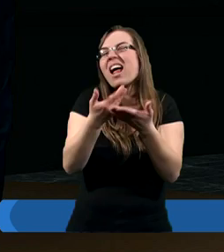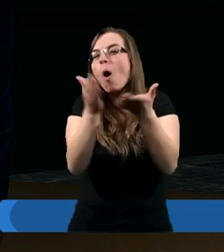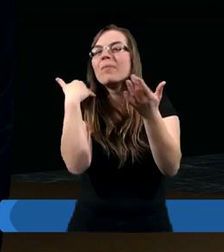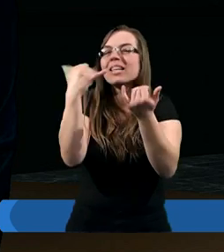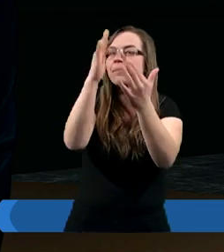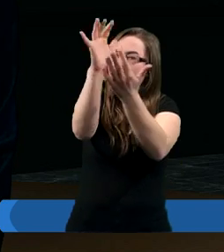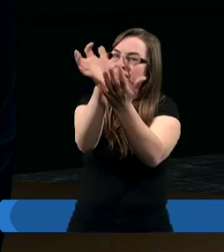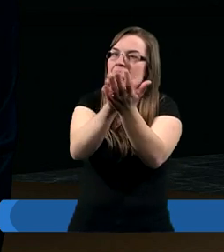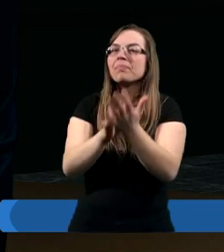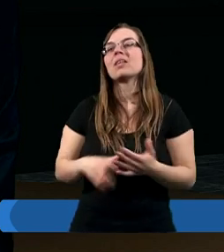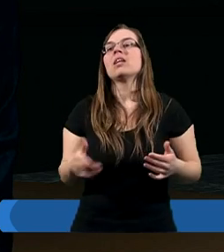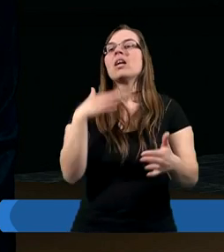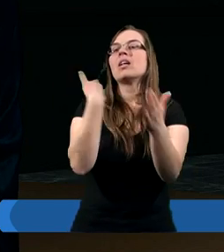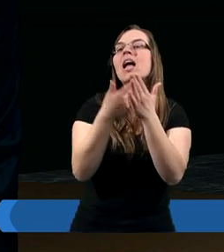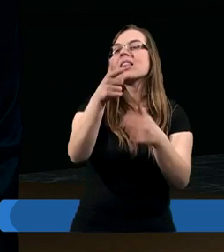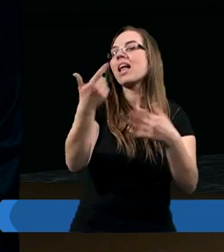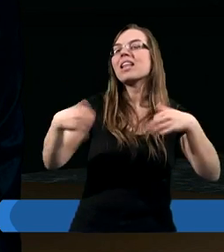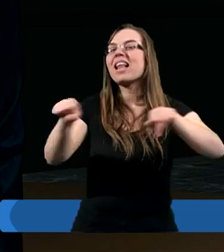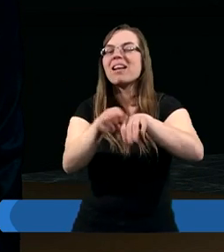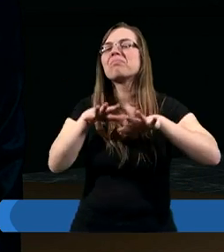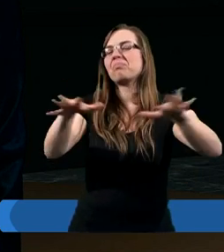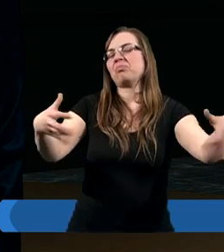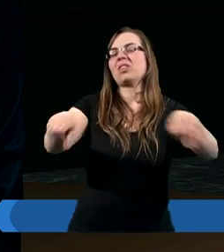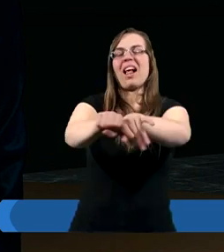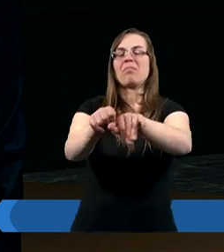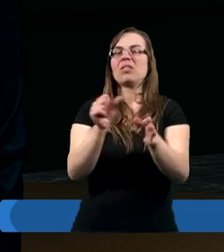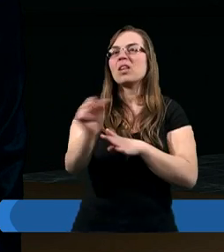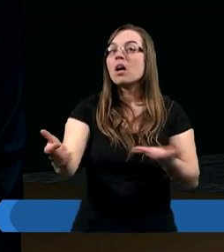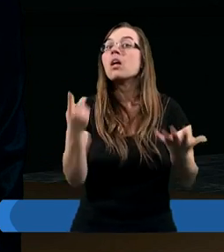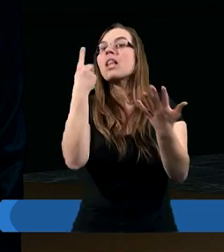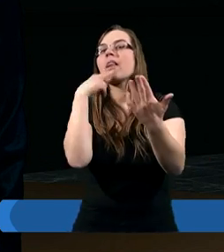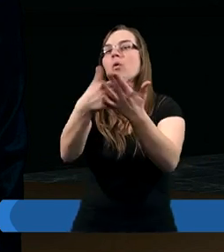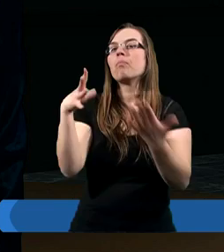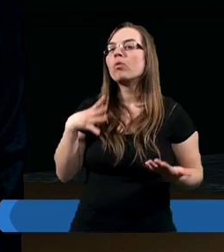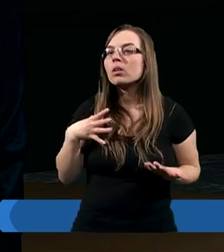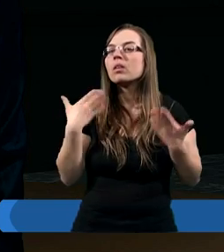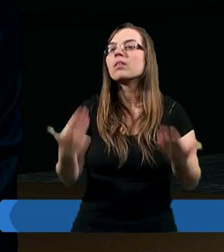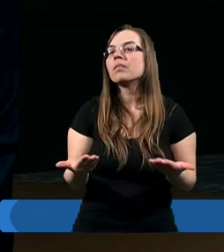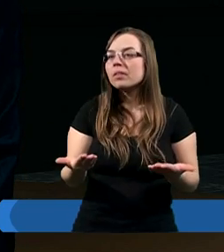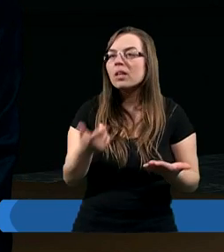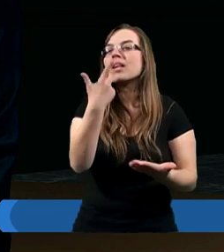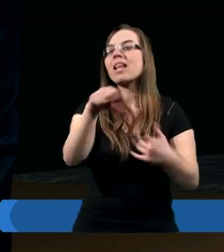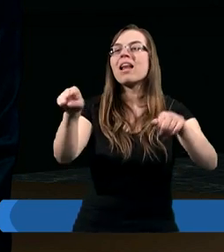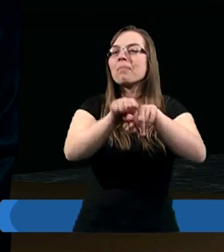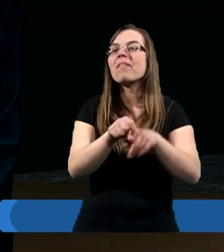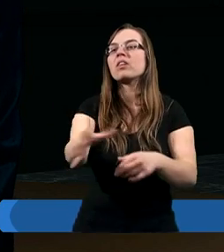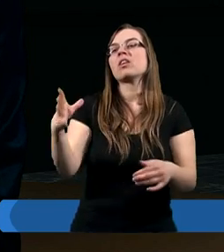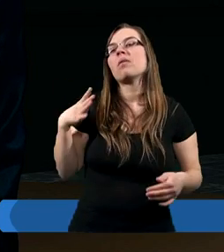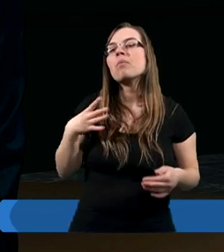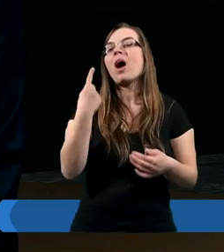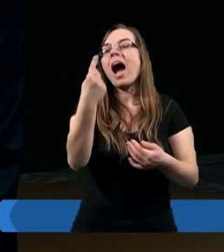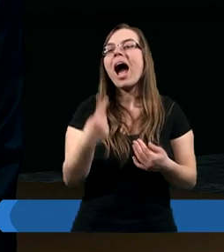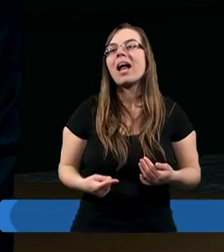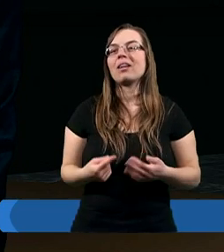opublikowane. Dlaczego jest tyle niesprawiedliwości na świecie? I była jedna odpowiedź. Tak naprawdę niesprawiedliwość była